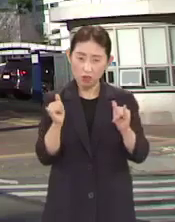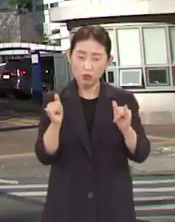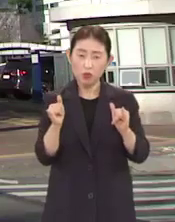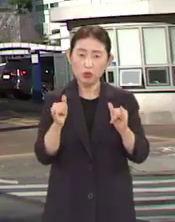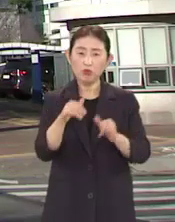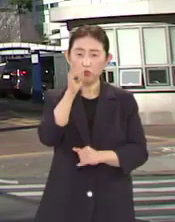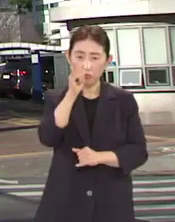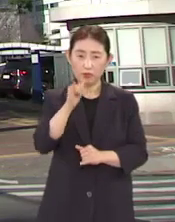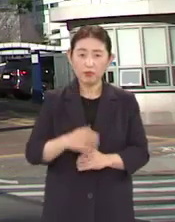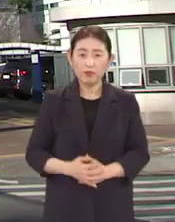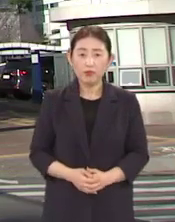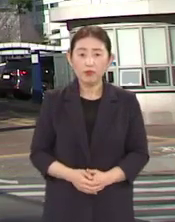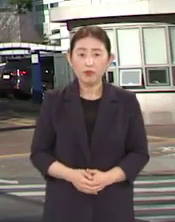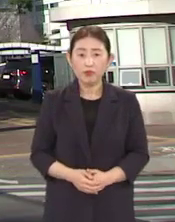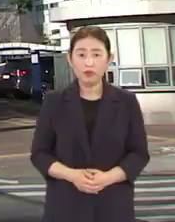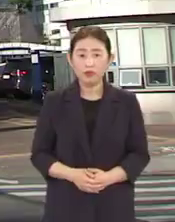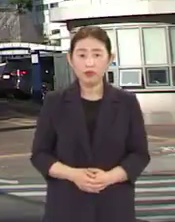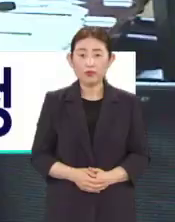알려졌습니다